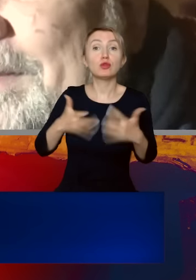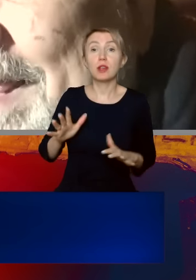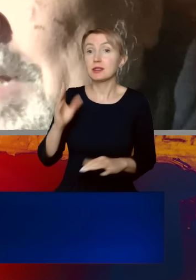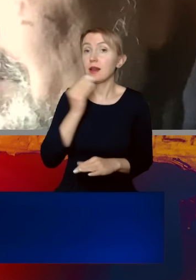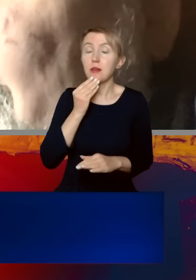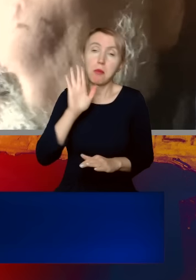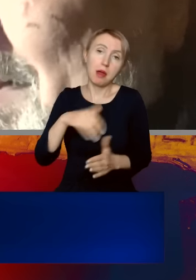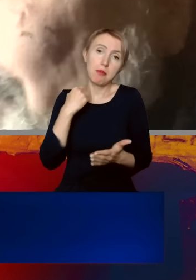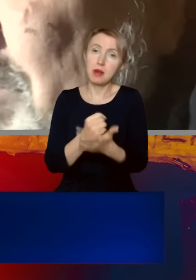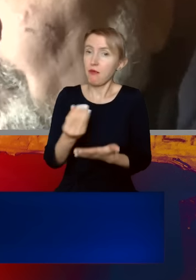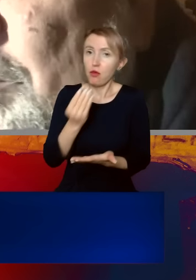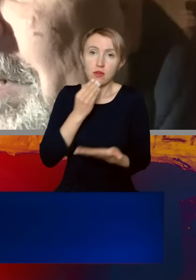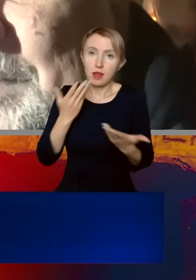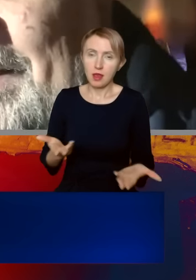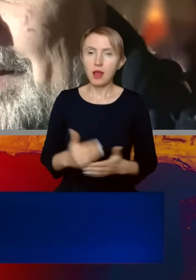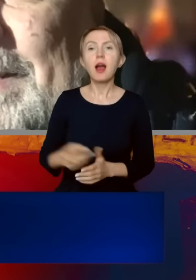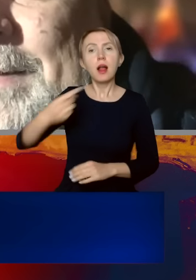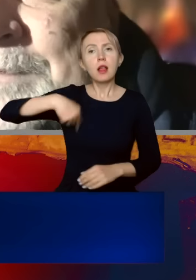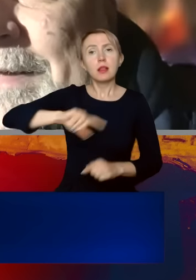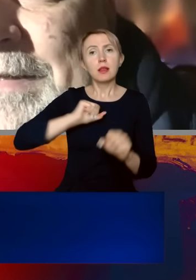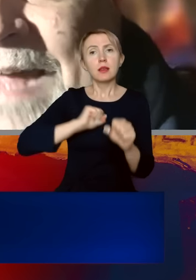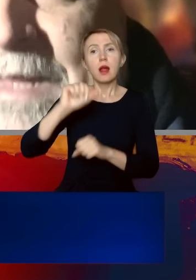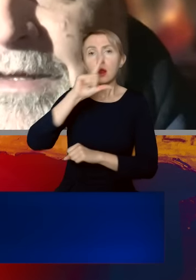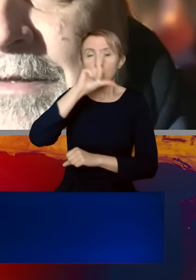prawo nie jeść. Są wśród nas ludzie, którzy